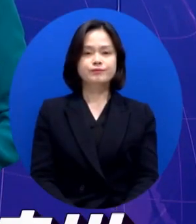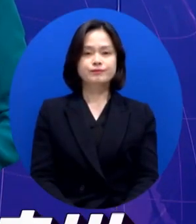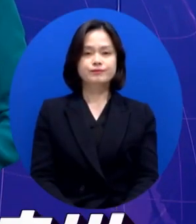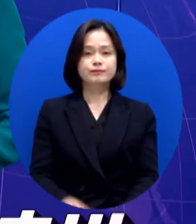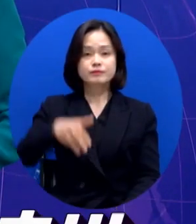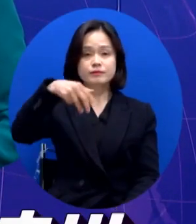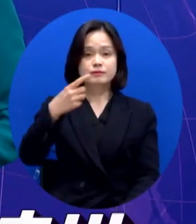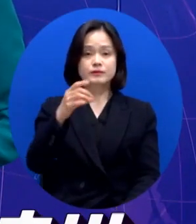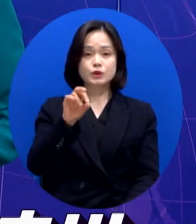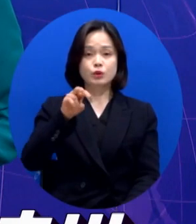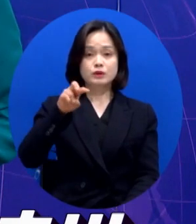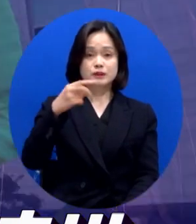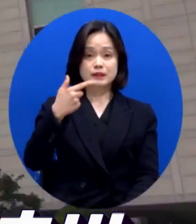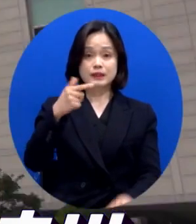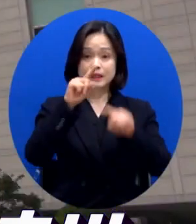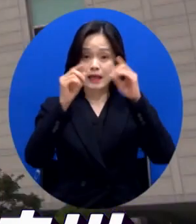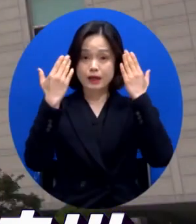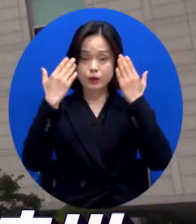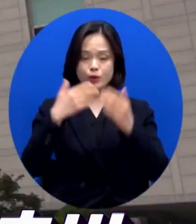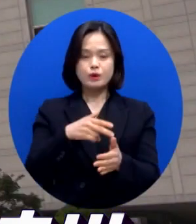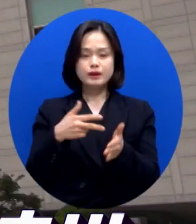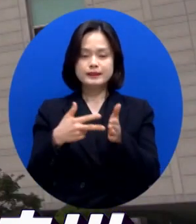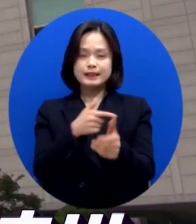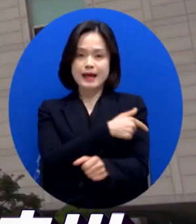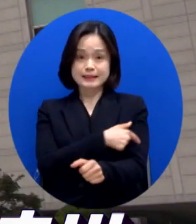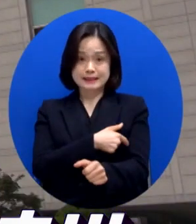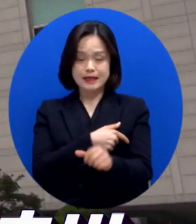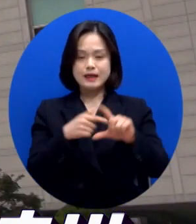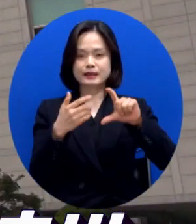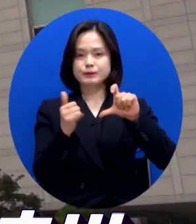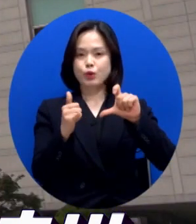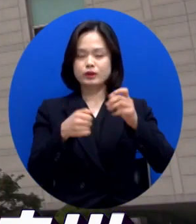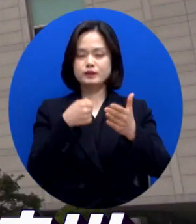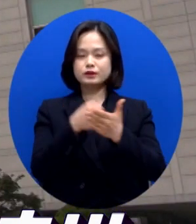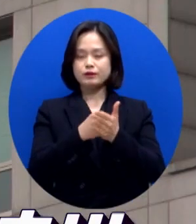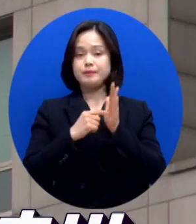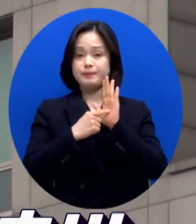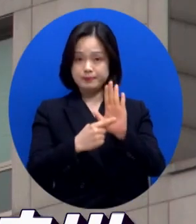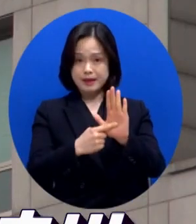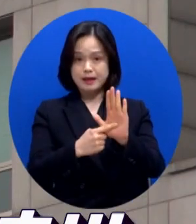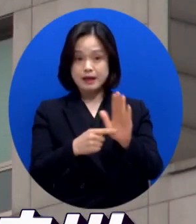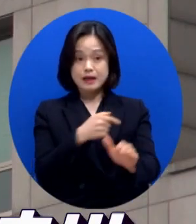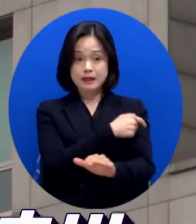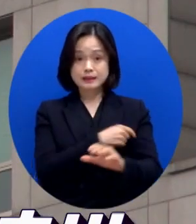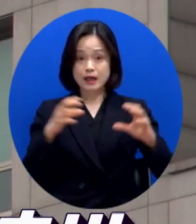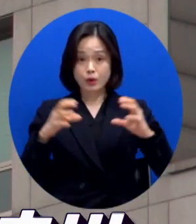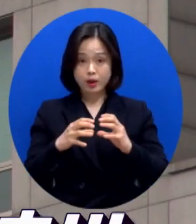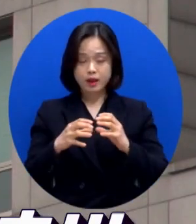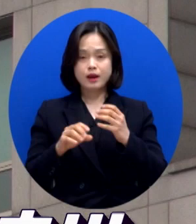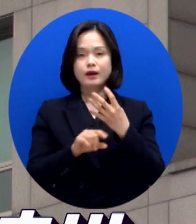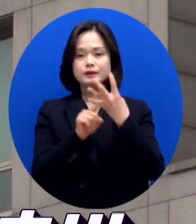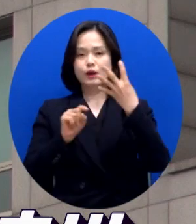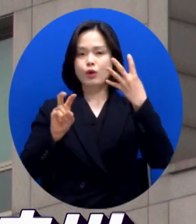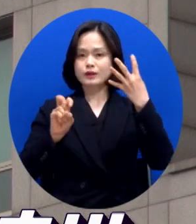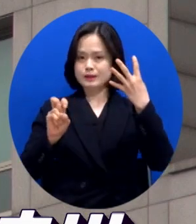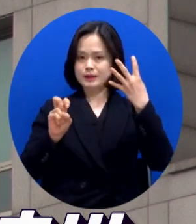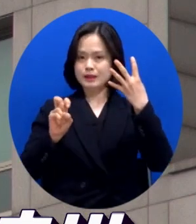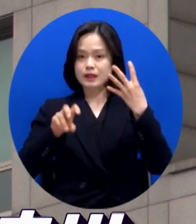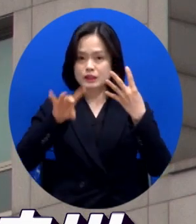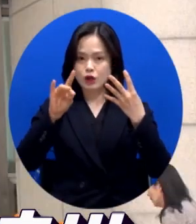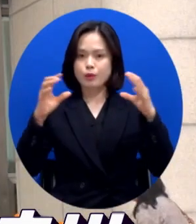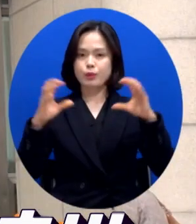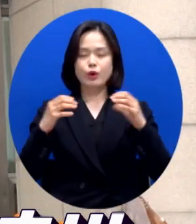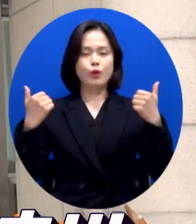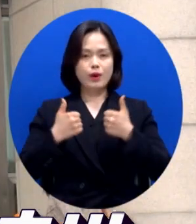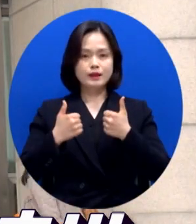총신대학교 재단이사회가 15인 체제로 출범했습니다. 이사회는 오는 20일에 첫 이사회를 갖고 총신대